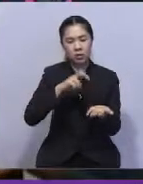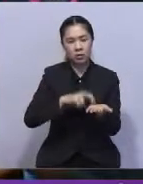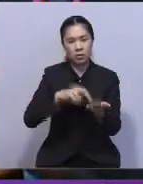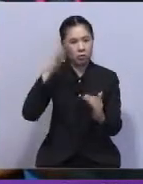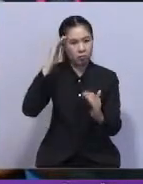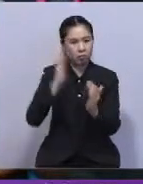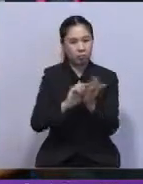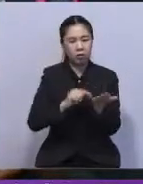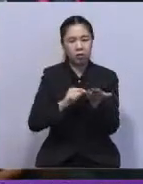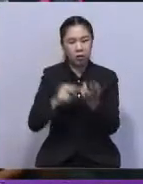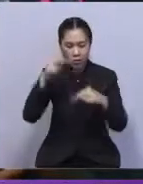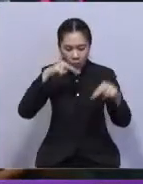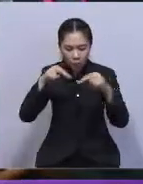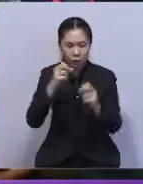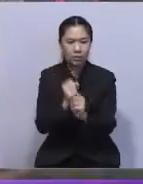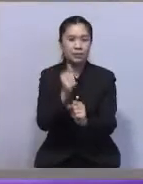จุดก่อน